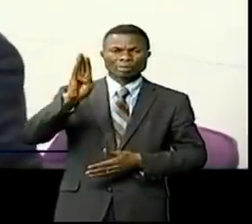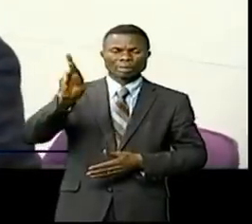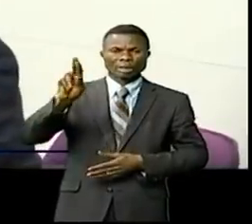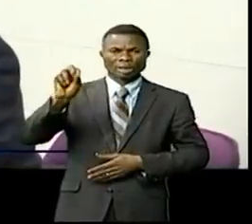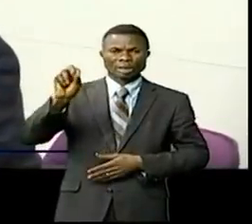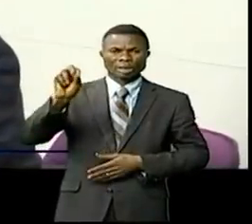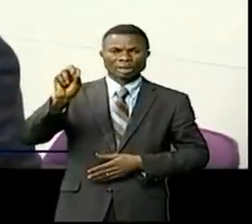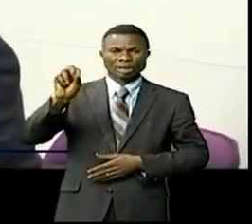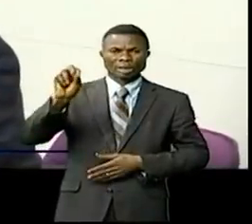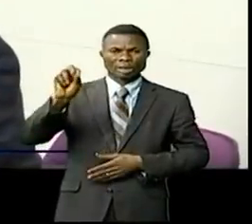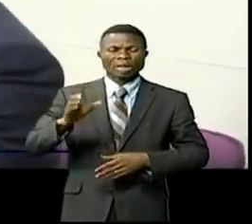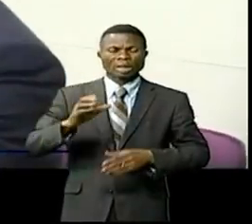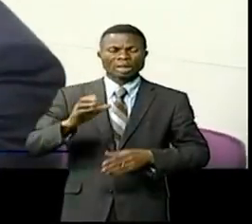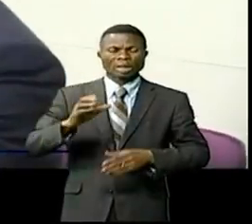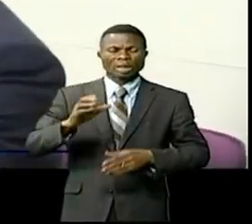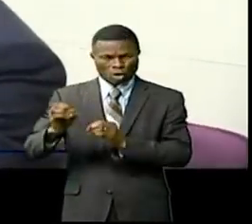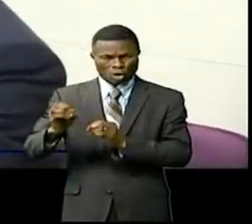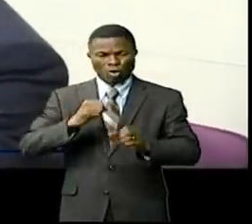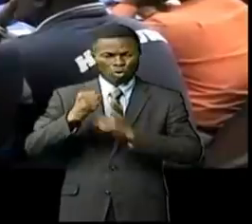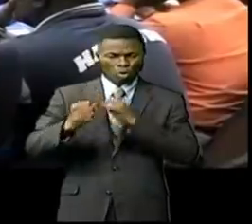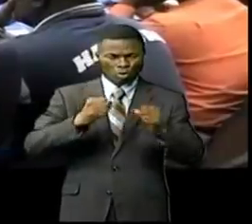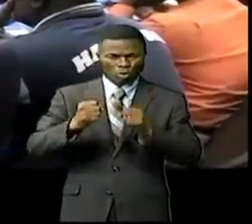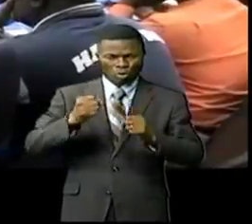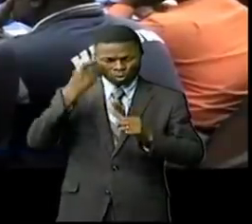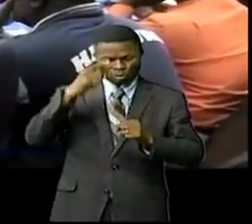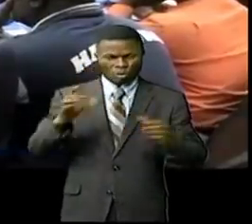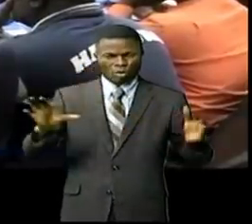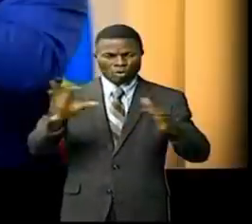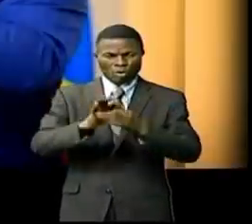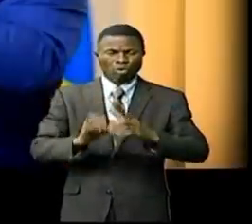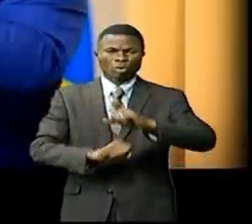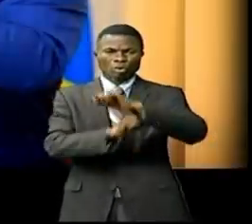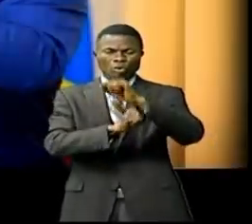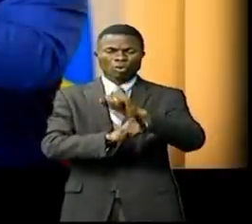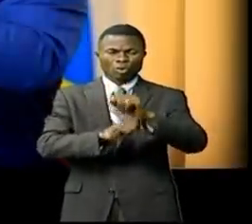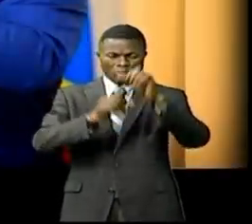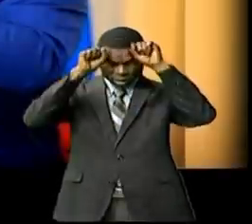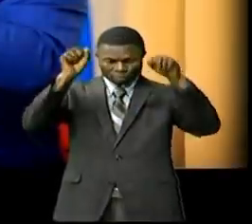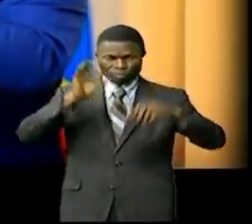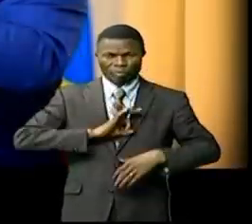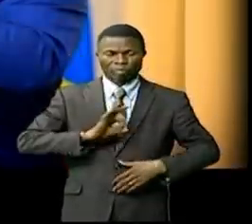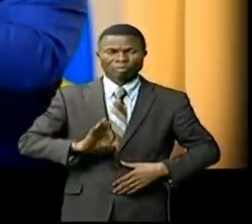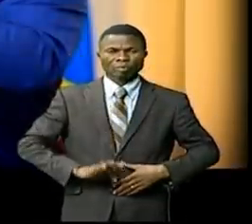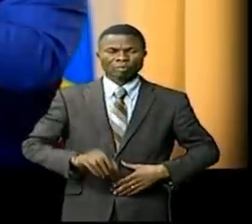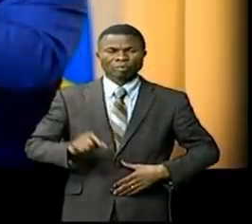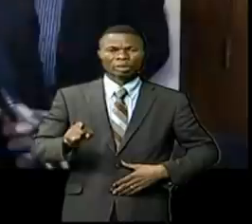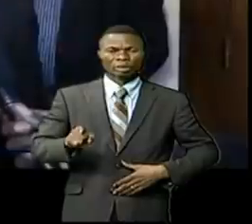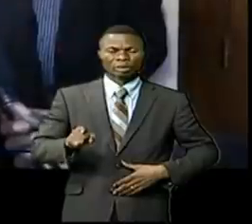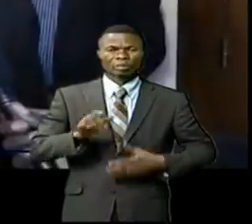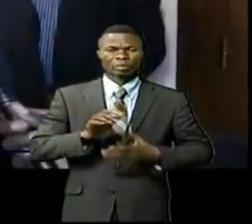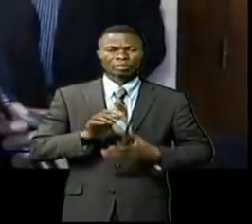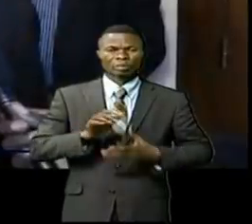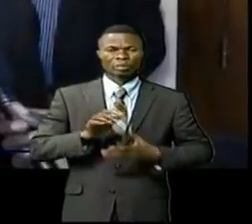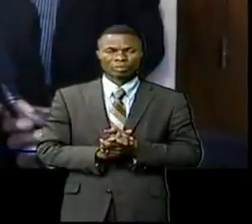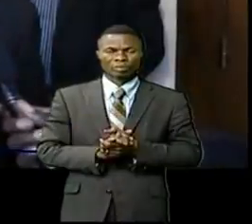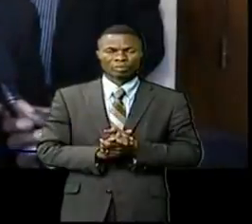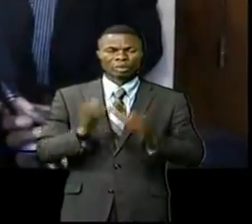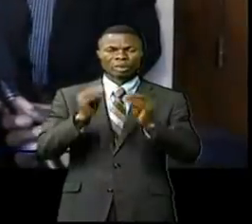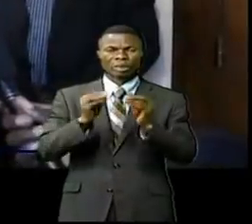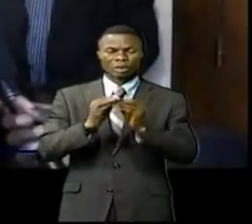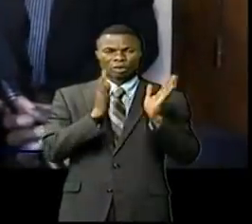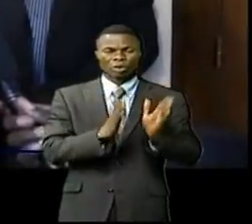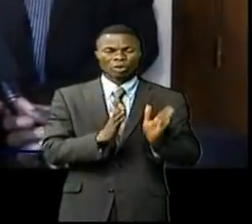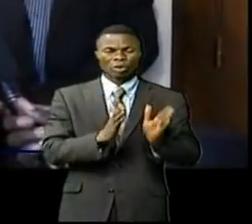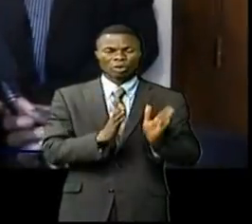met donc en ordre de bataille pour resserrer les rangs des soutiens au chef de l'État Félix-Antoine Tshisekedi. C'était une réunion de